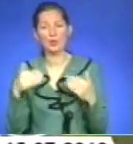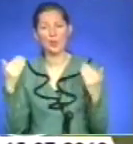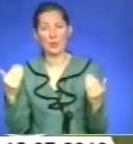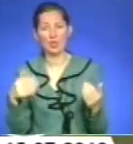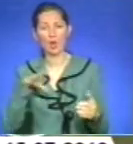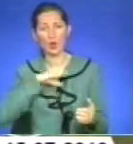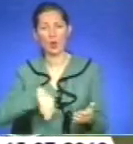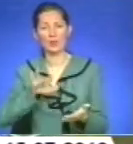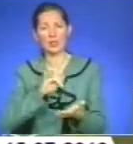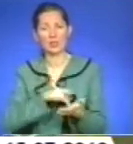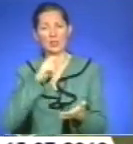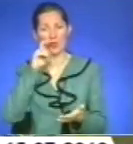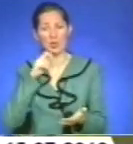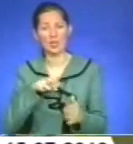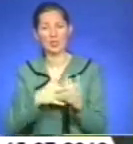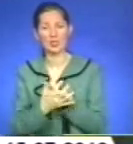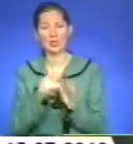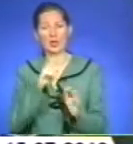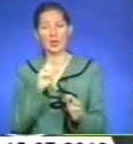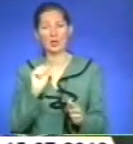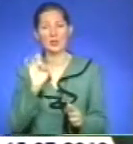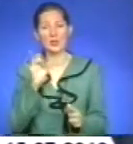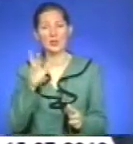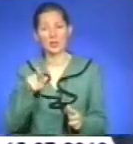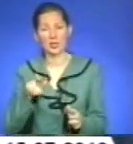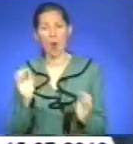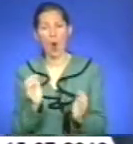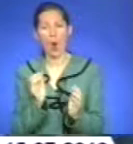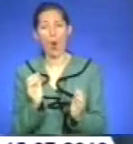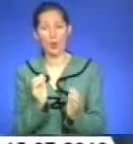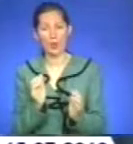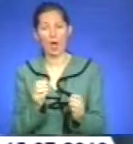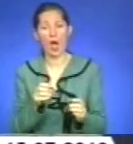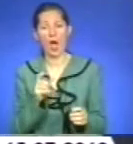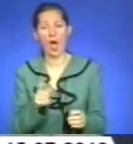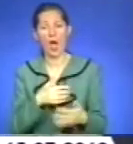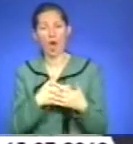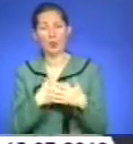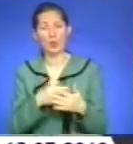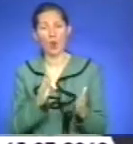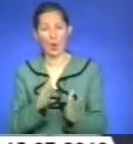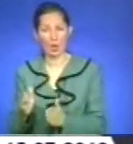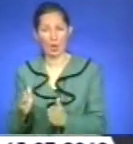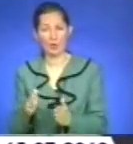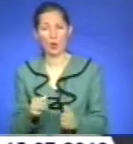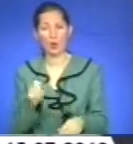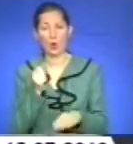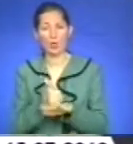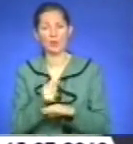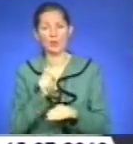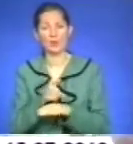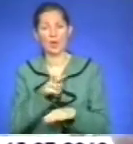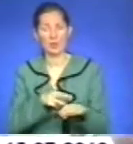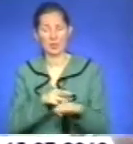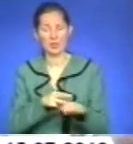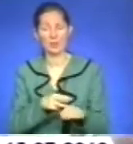Зарваниця Теребовлянського району. Охорона громадського порядку – основне завдання працівників міліції під час проведення масових релігійних заходів. З цією метою до